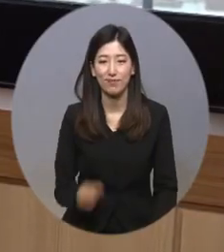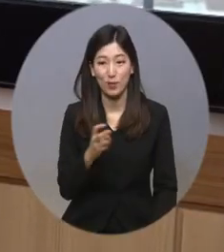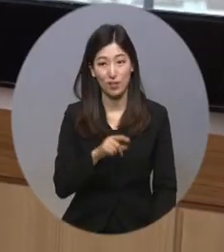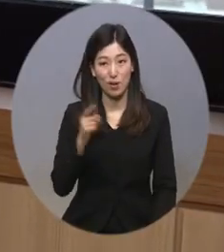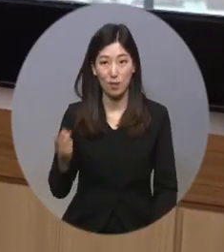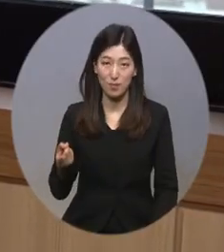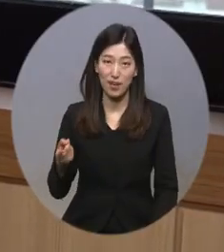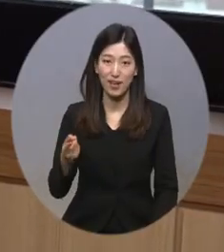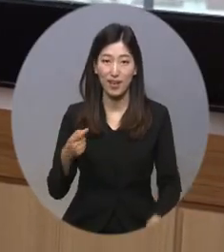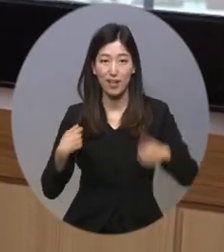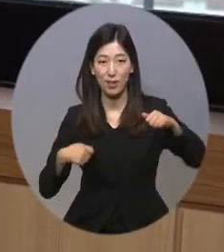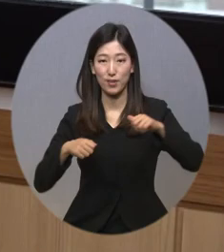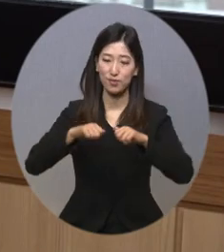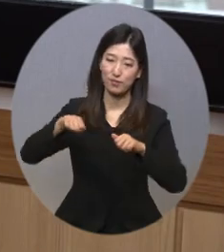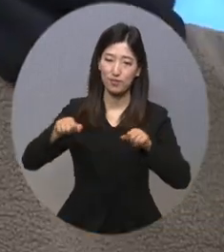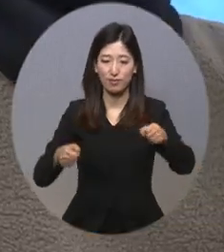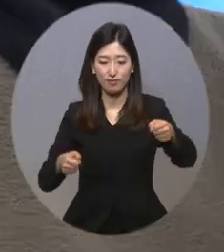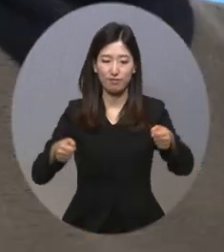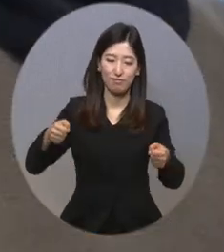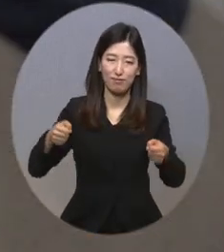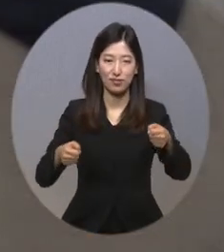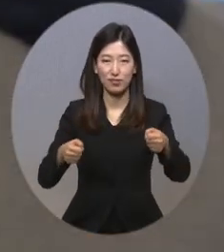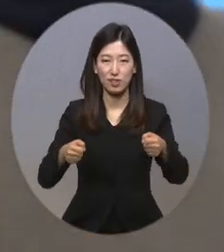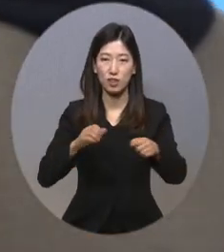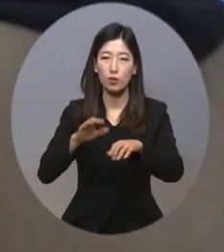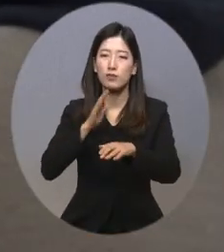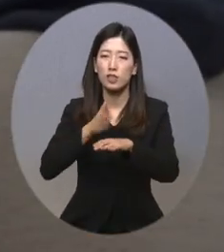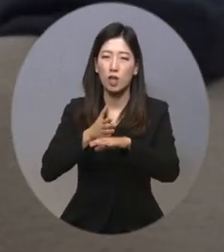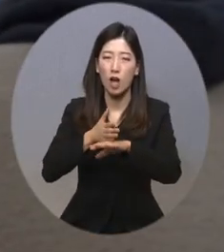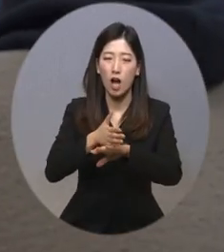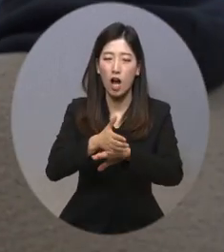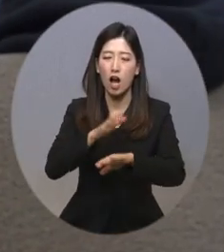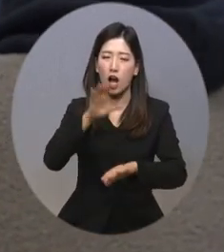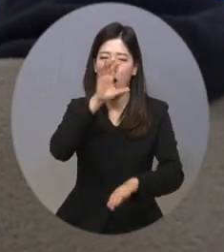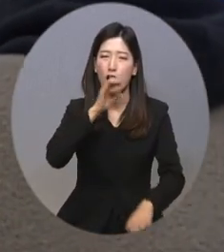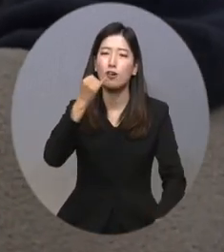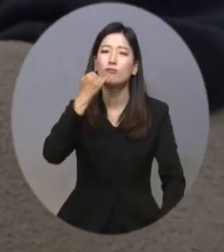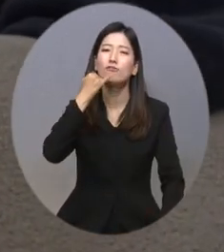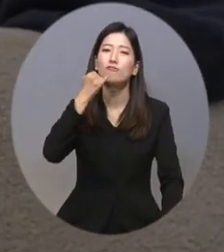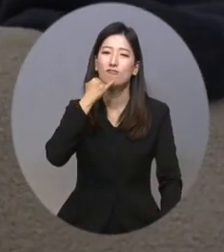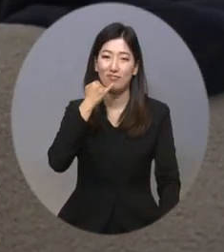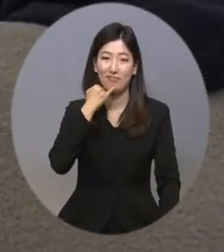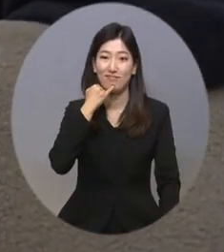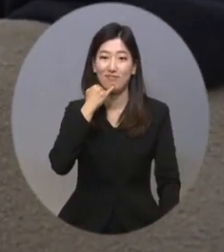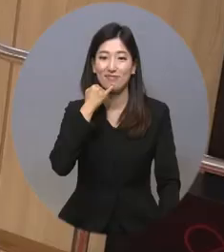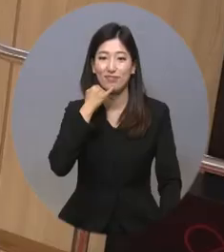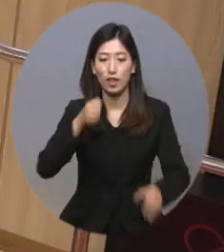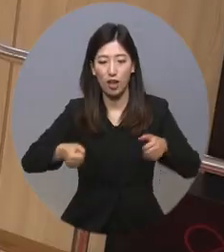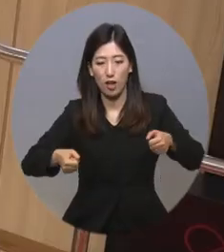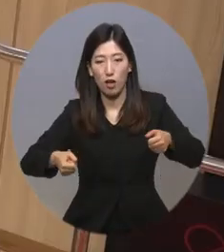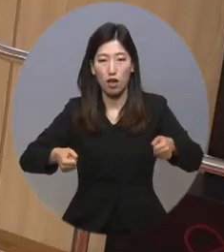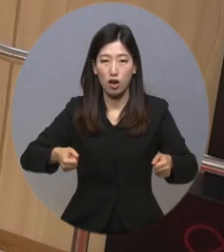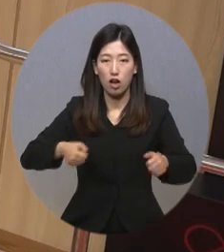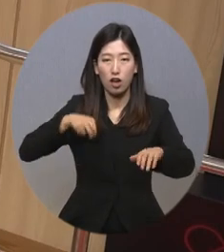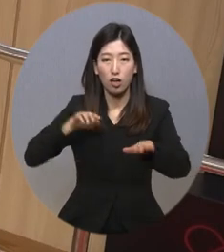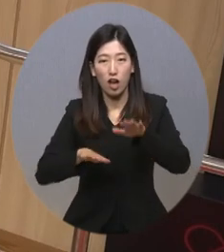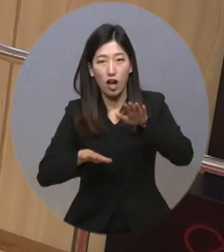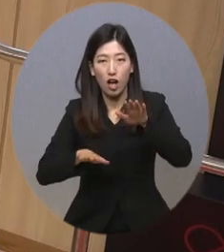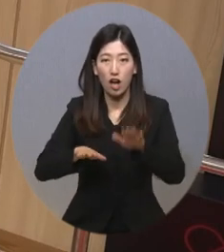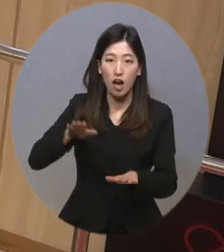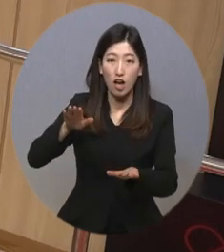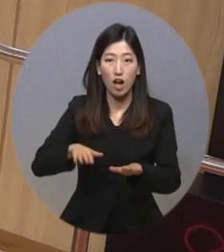신체를 움직여 할 수 있는 활동을 합니다. 천천히, 느려도 괜찮은 활동들이 모여 있습니다. 화면의